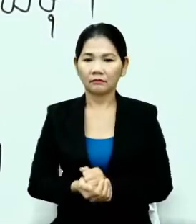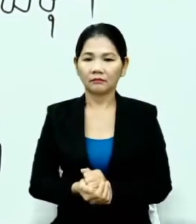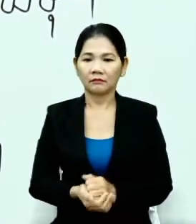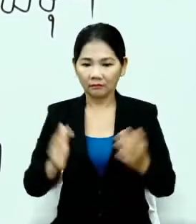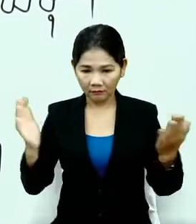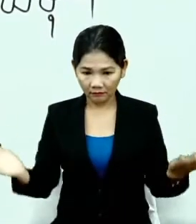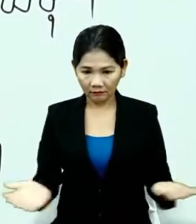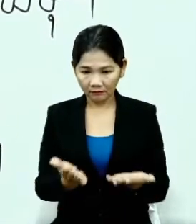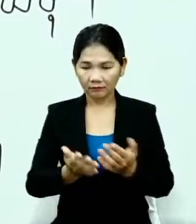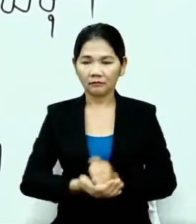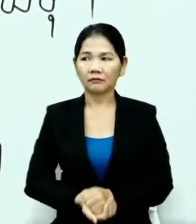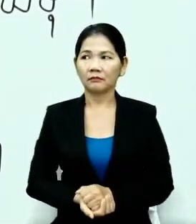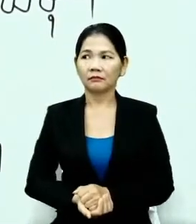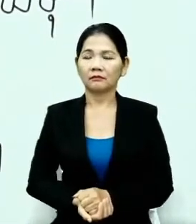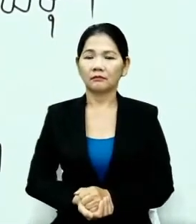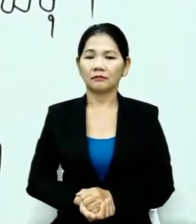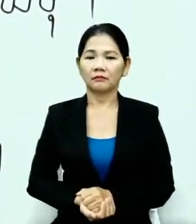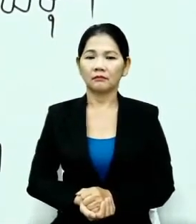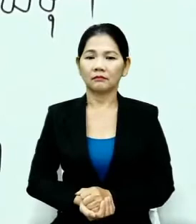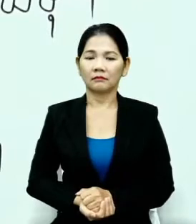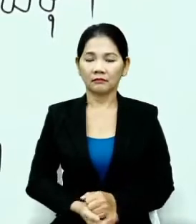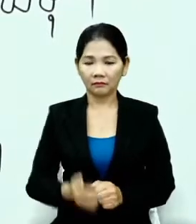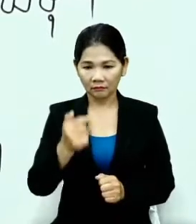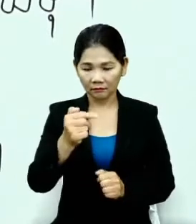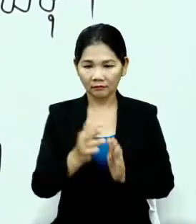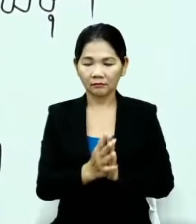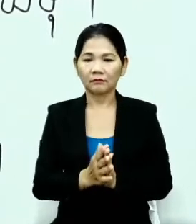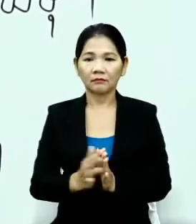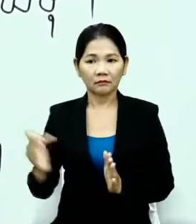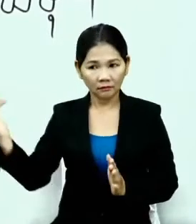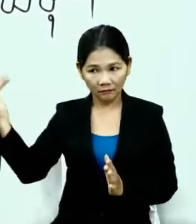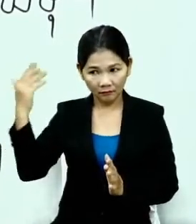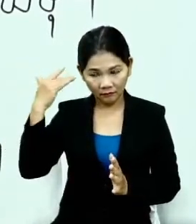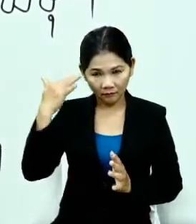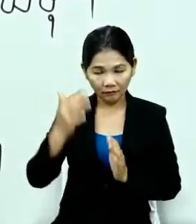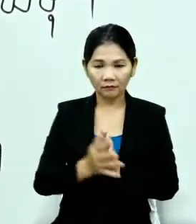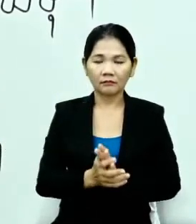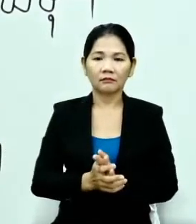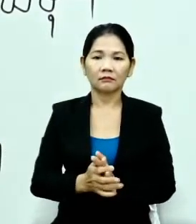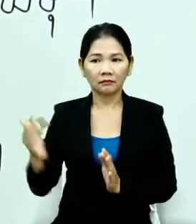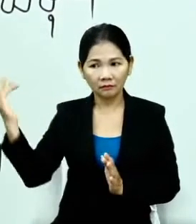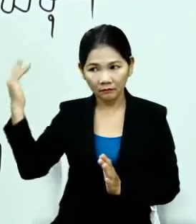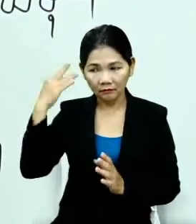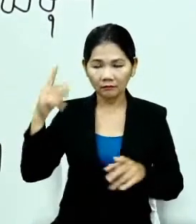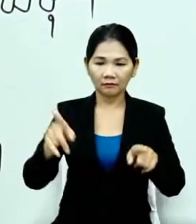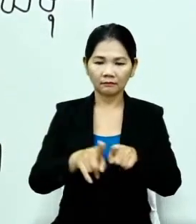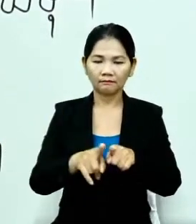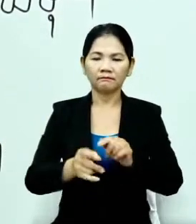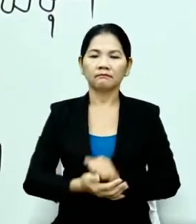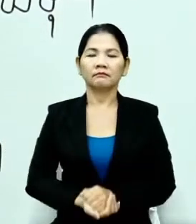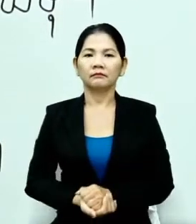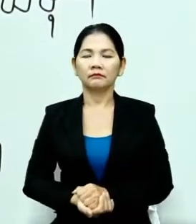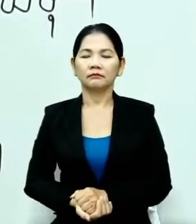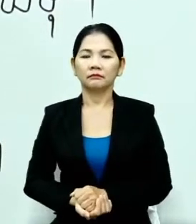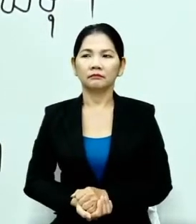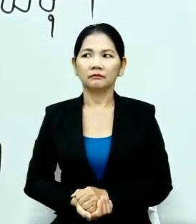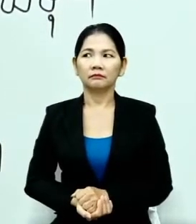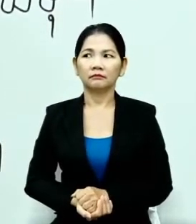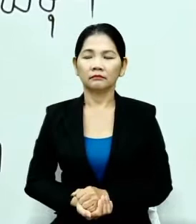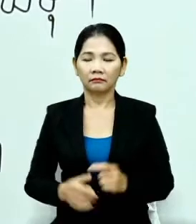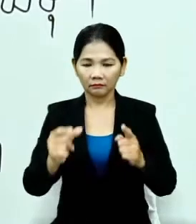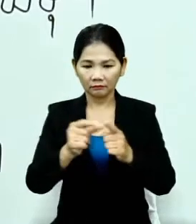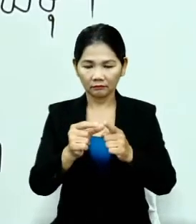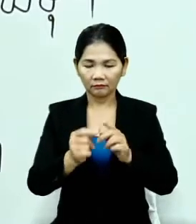nai nòm ngó xạ tư xạ sạm chả pía sâu đôi nha cô nát là cụ bình chế